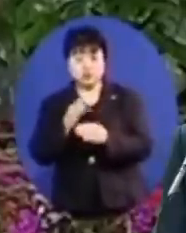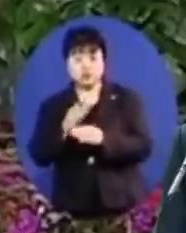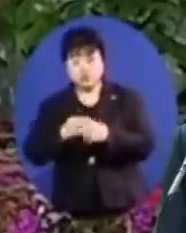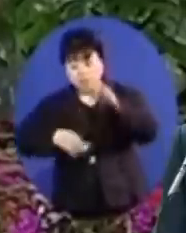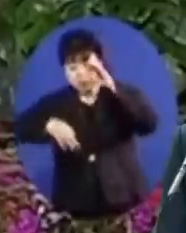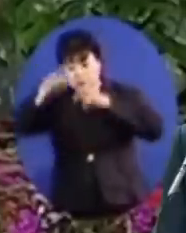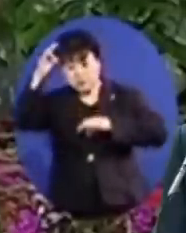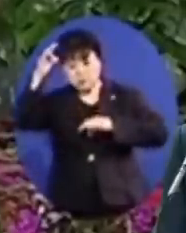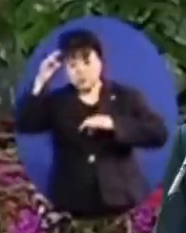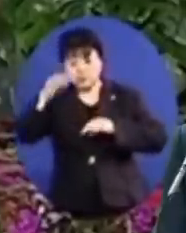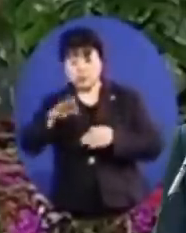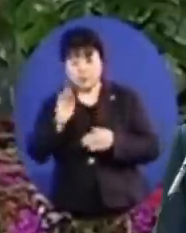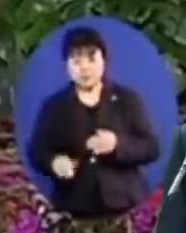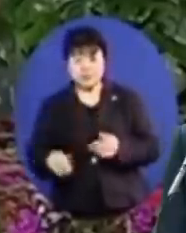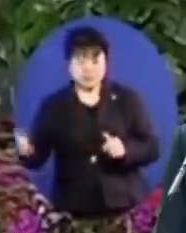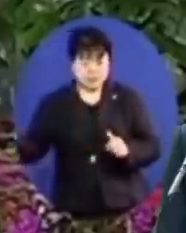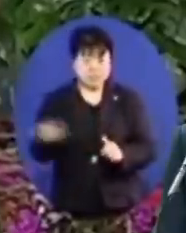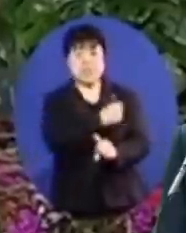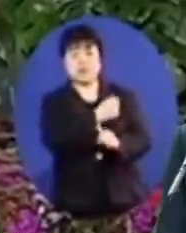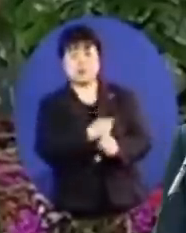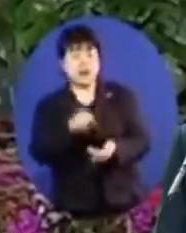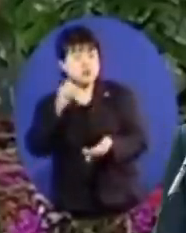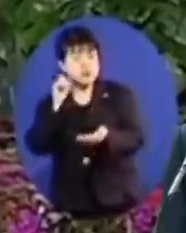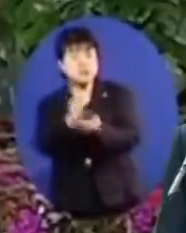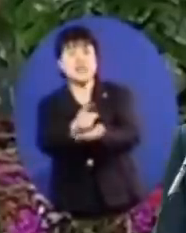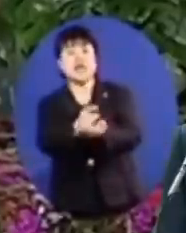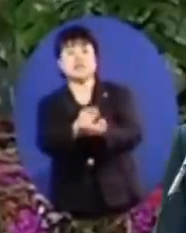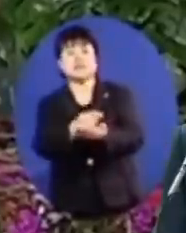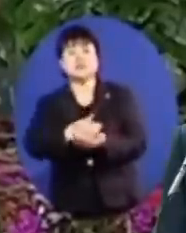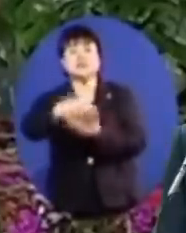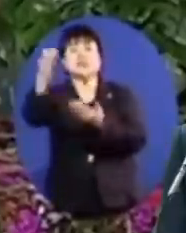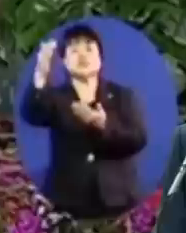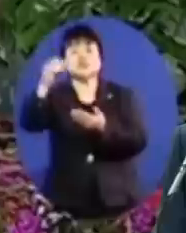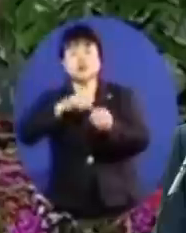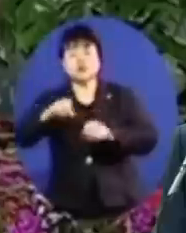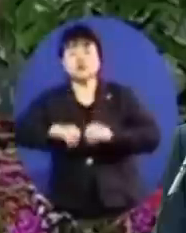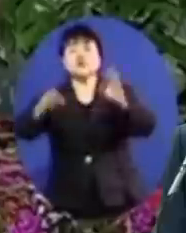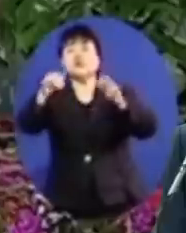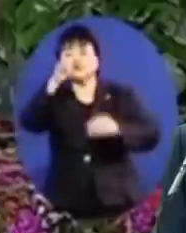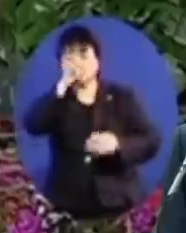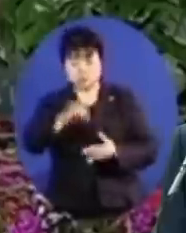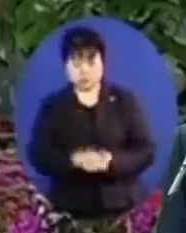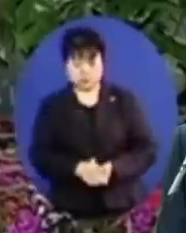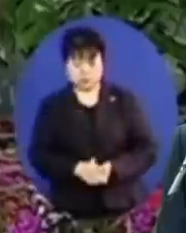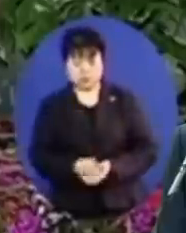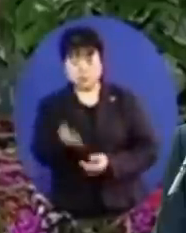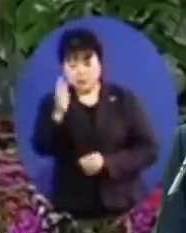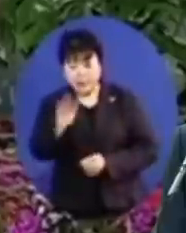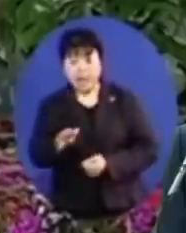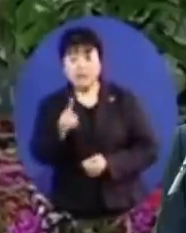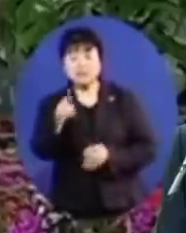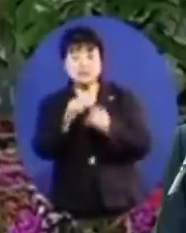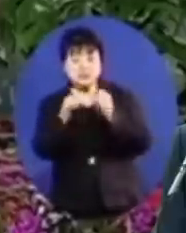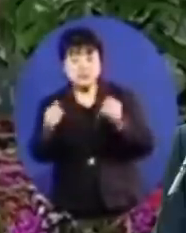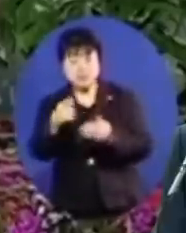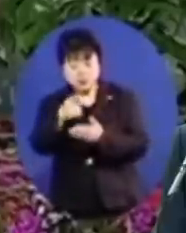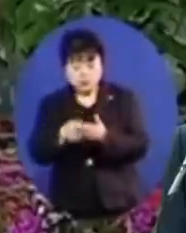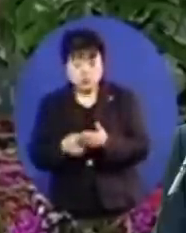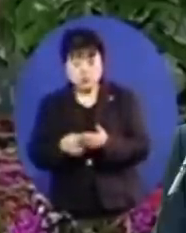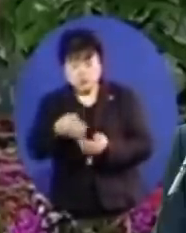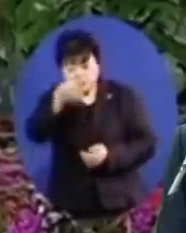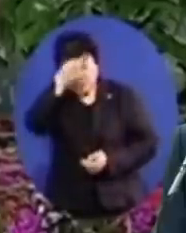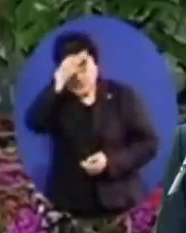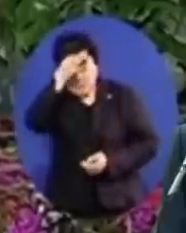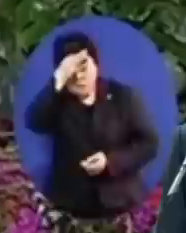실수한 레지던트를 때려서 발로 차서 내쫓았다는 소문이 들리기도 했습니다. 그러나 그분의 수술